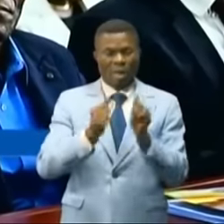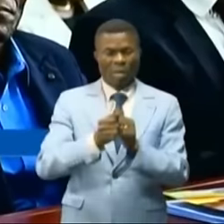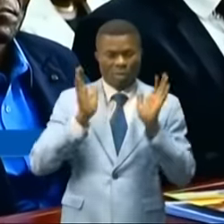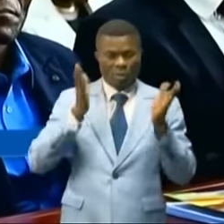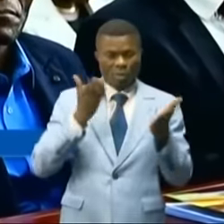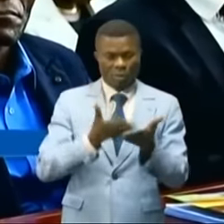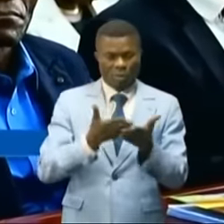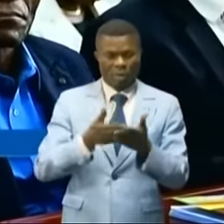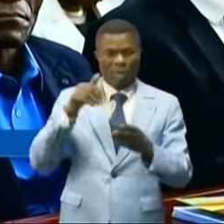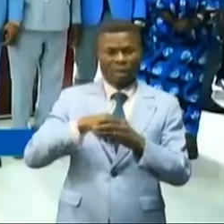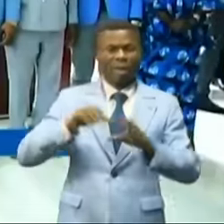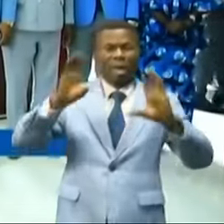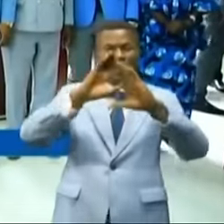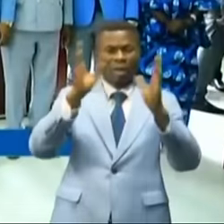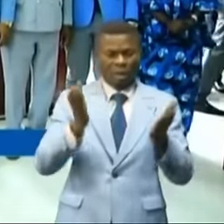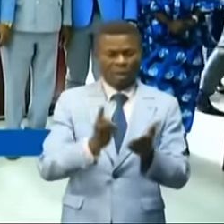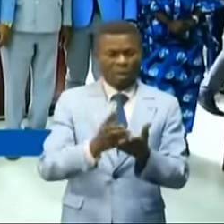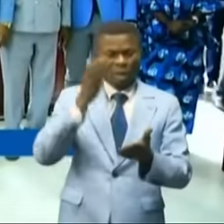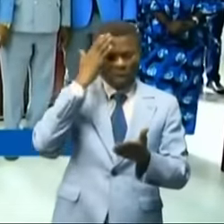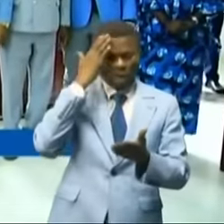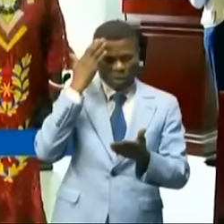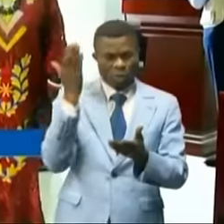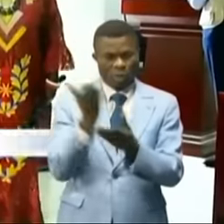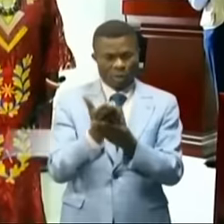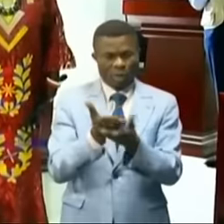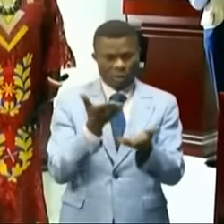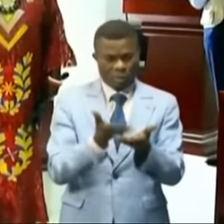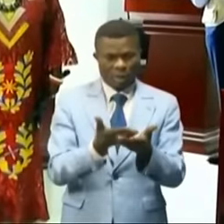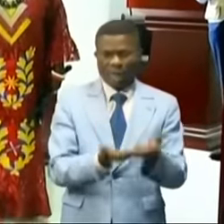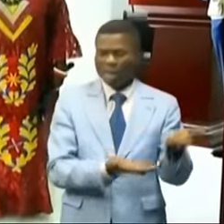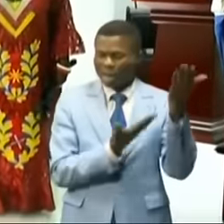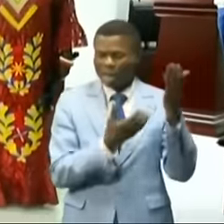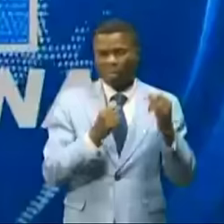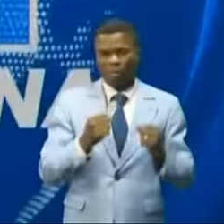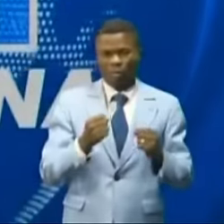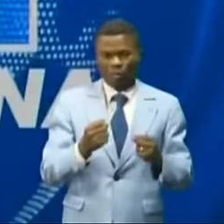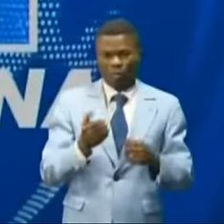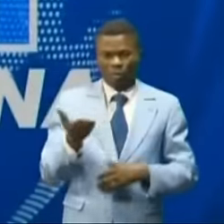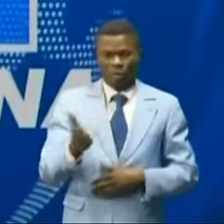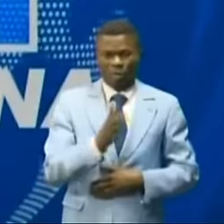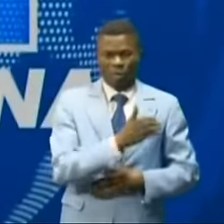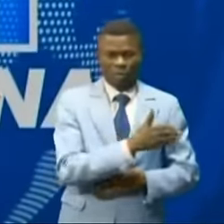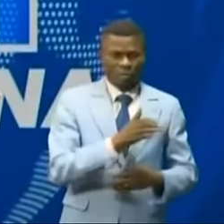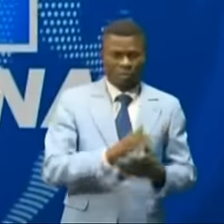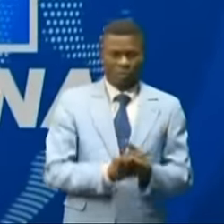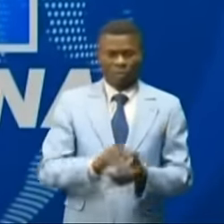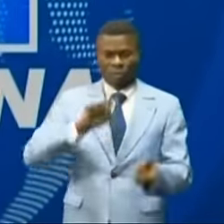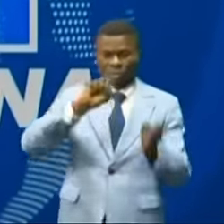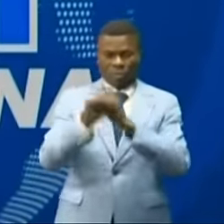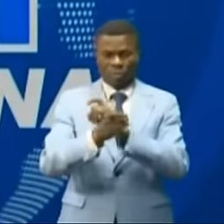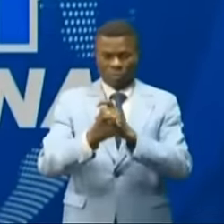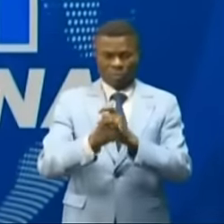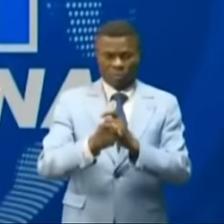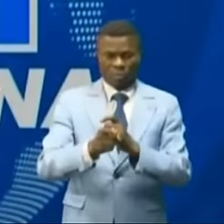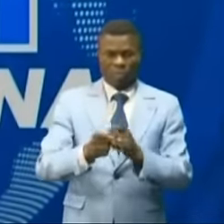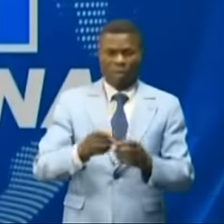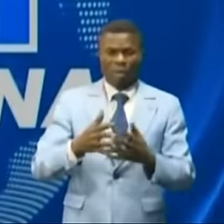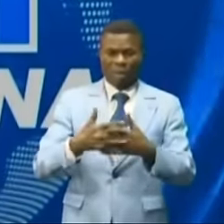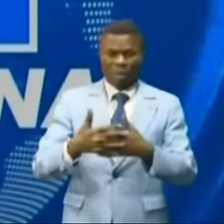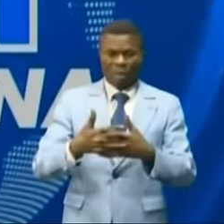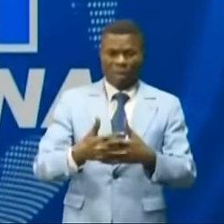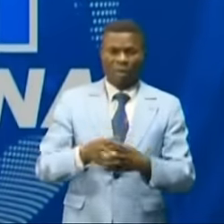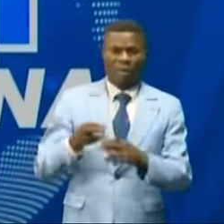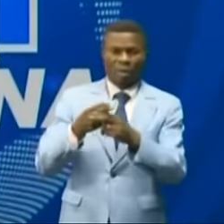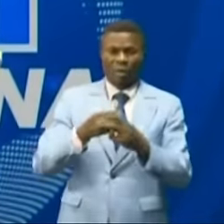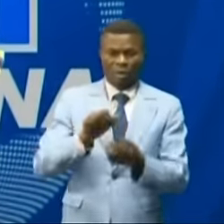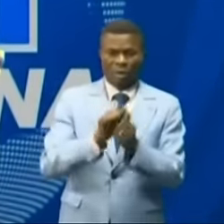Aux communautés à s'approprier de ces documents d'une importance capitale. La réforme de l'appareil sécuritaire et les problèmes